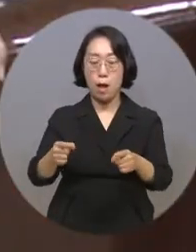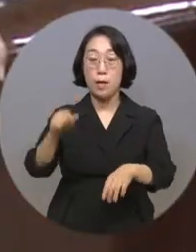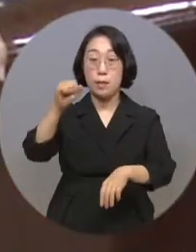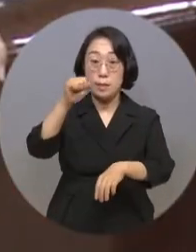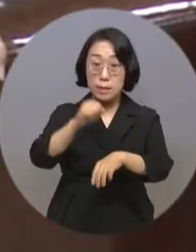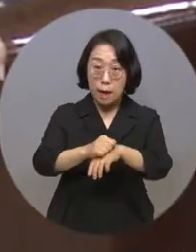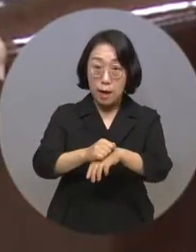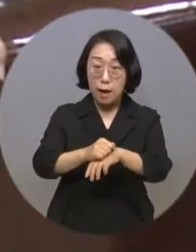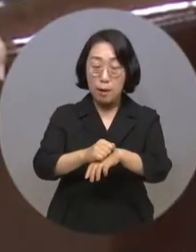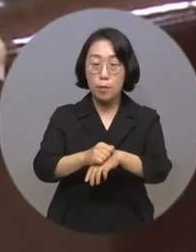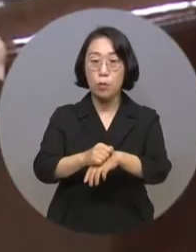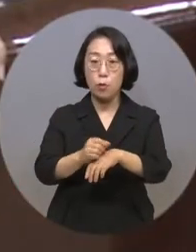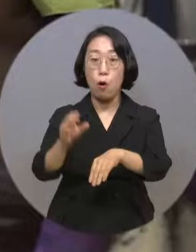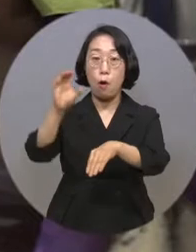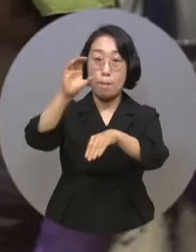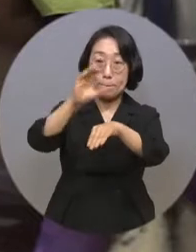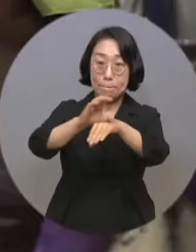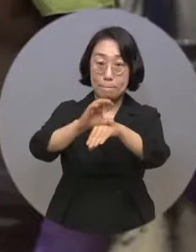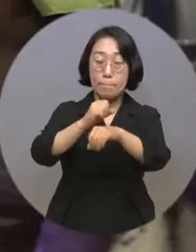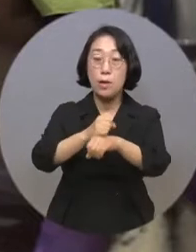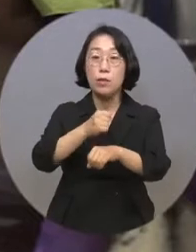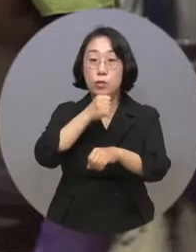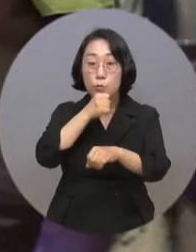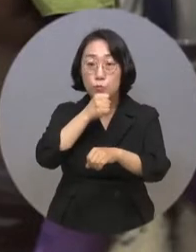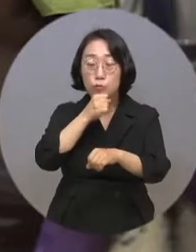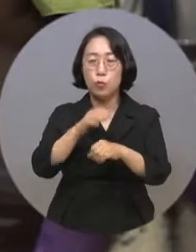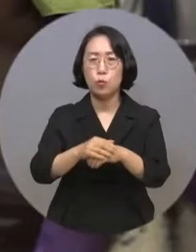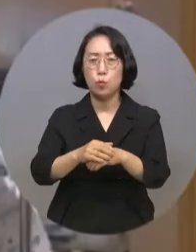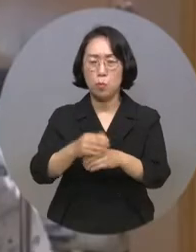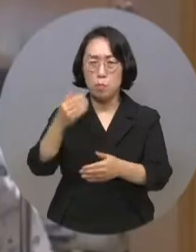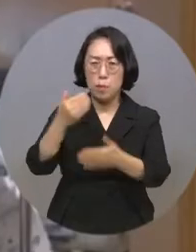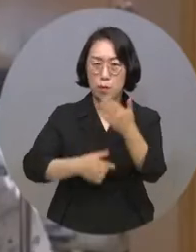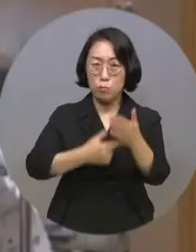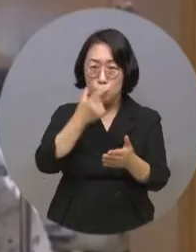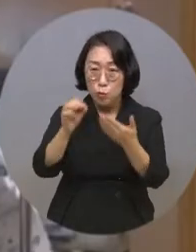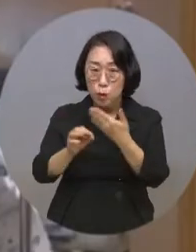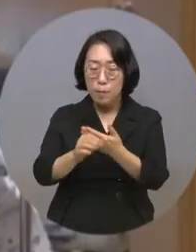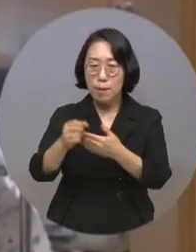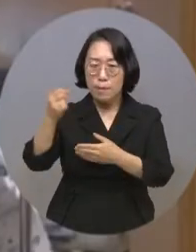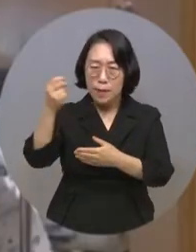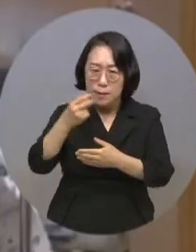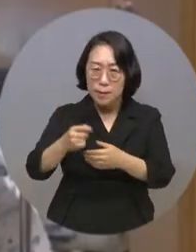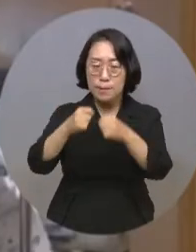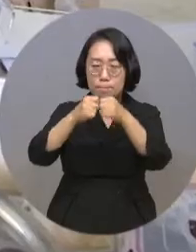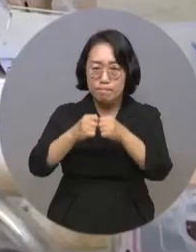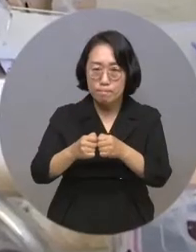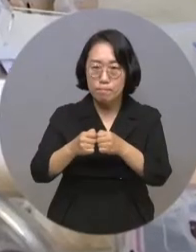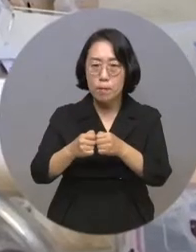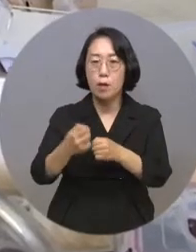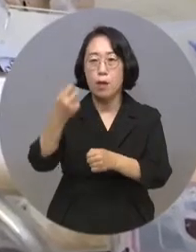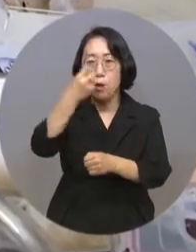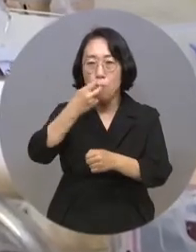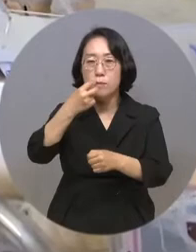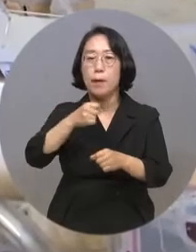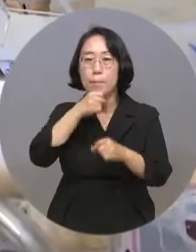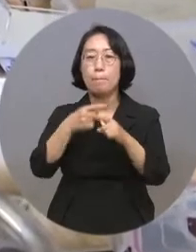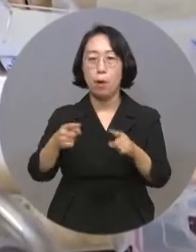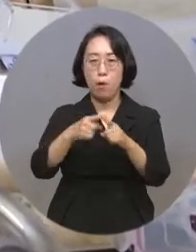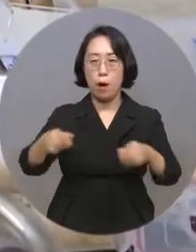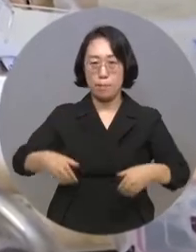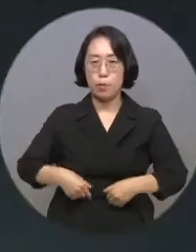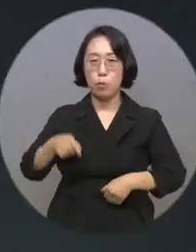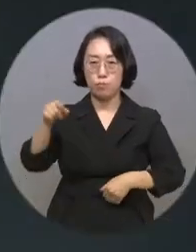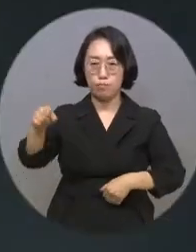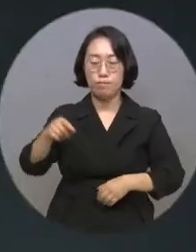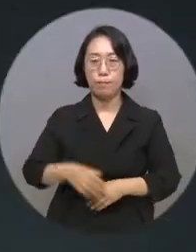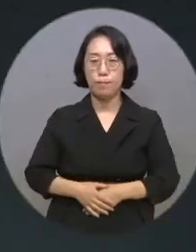우수기관은 가상금을 받고 낮은 등급을 받은 기관은 수시 평가를 다시 받아야 합니다. 개정되는 고시에서는